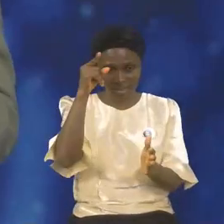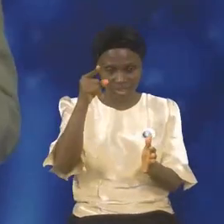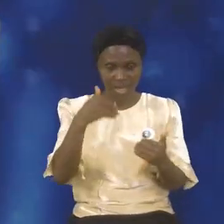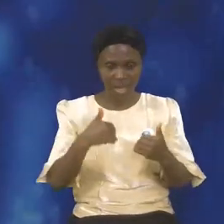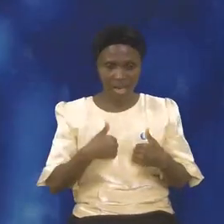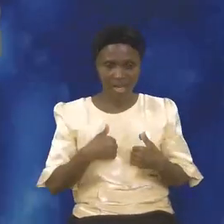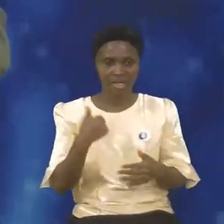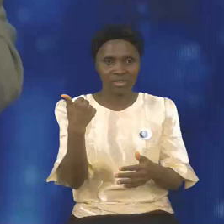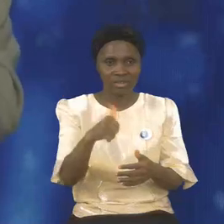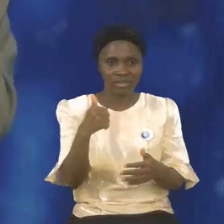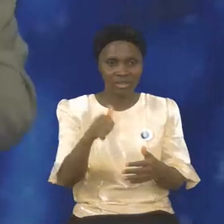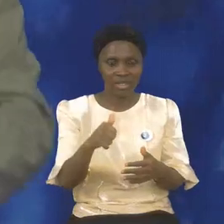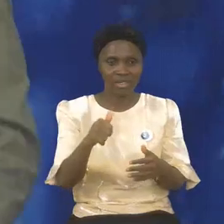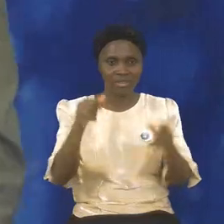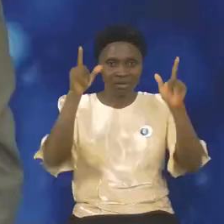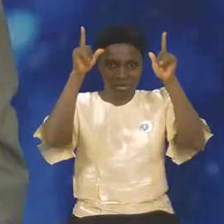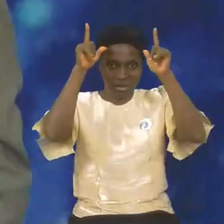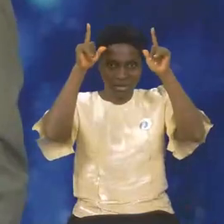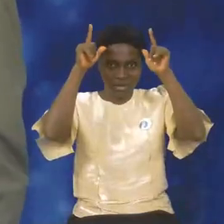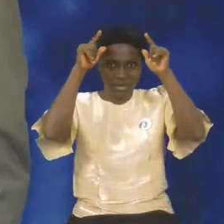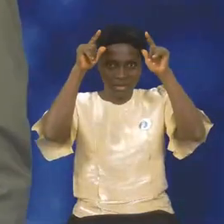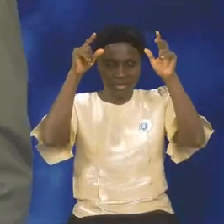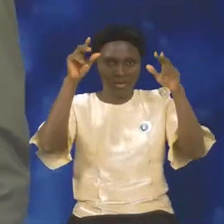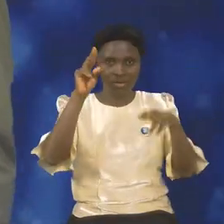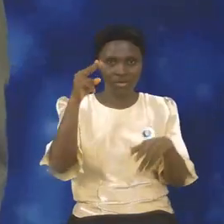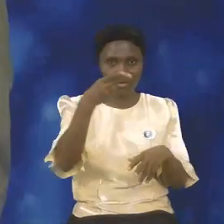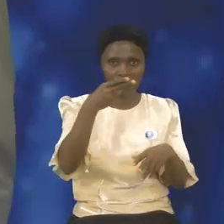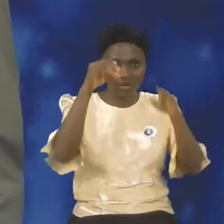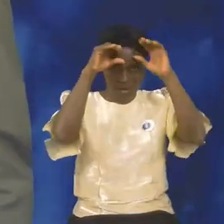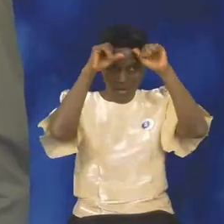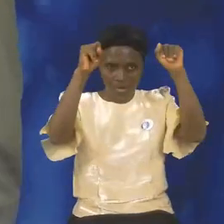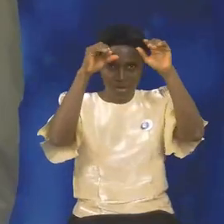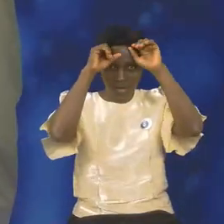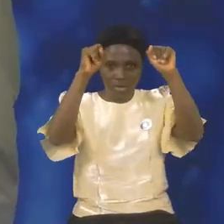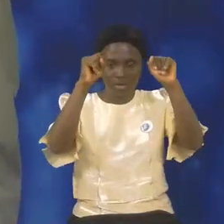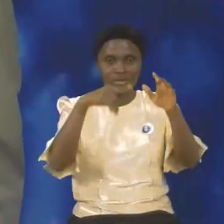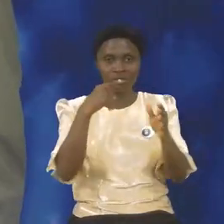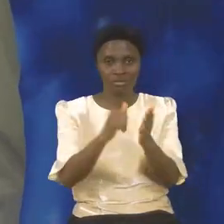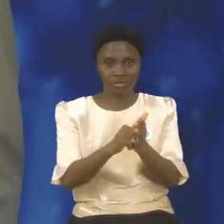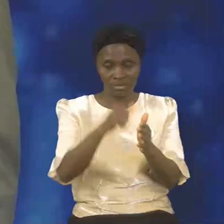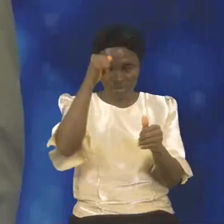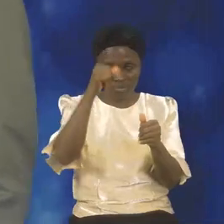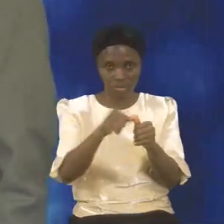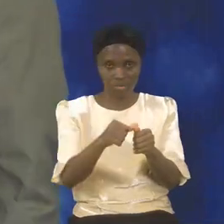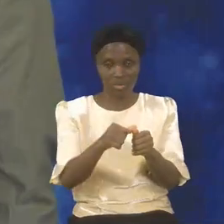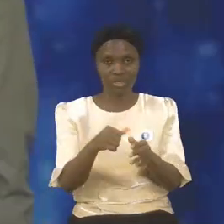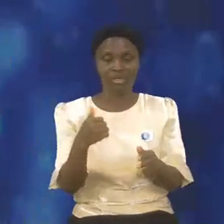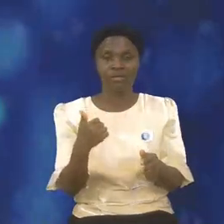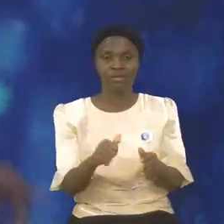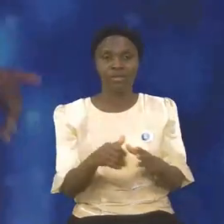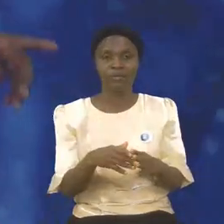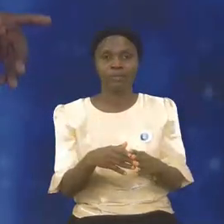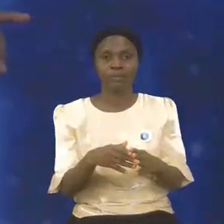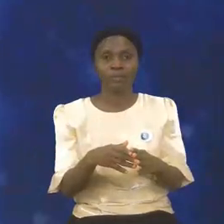différents de l'autre bête et cela a du corps les 10